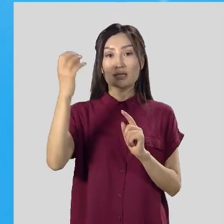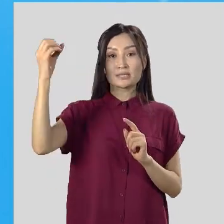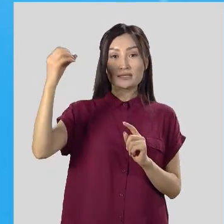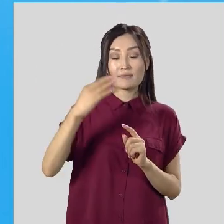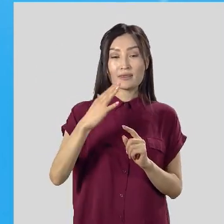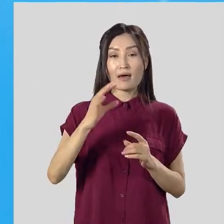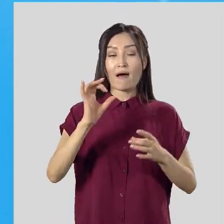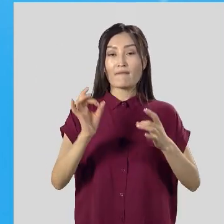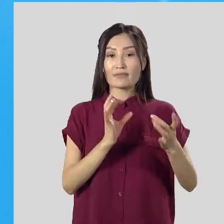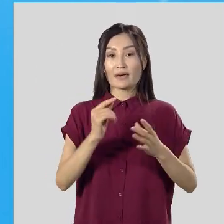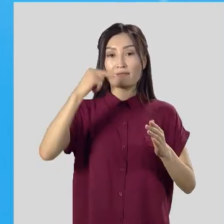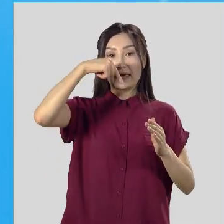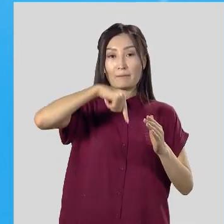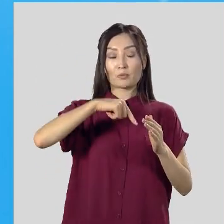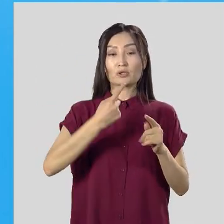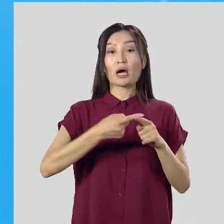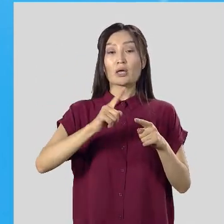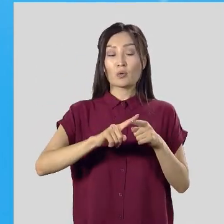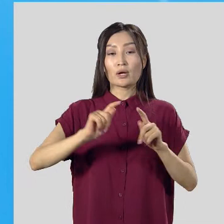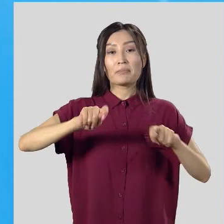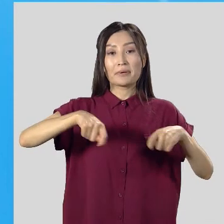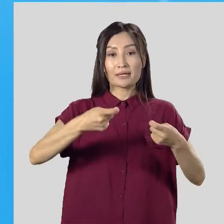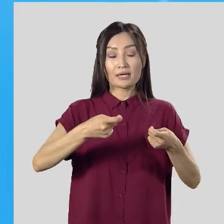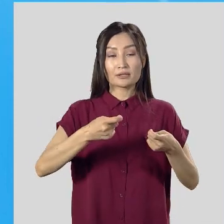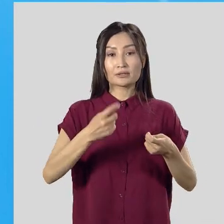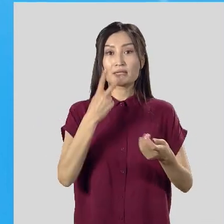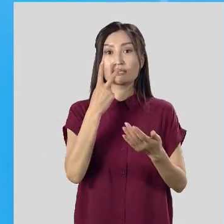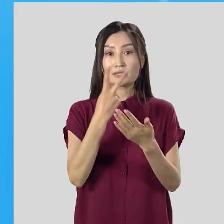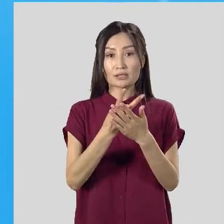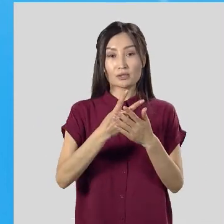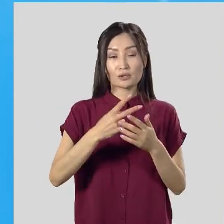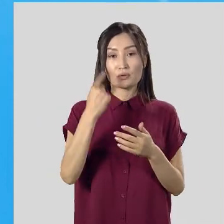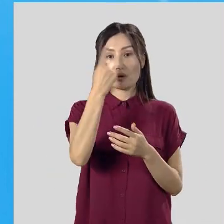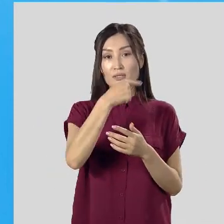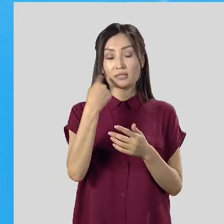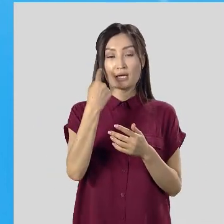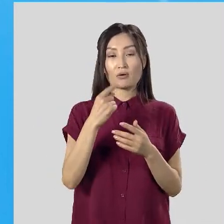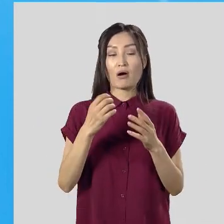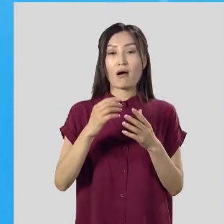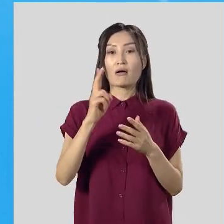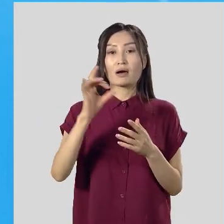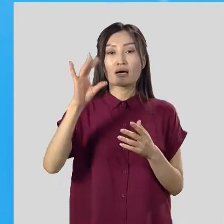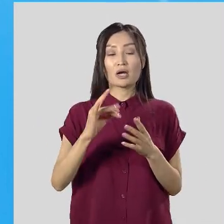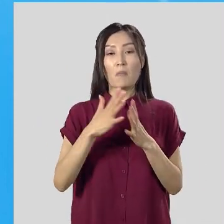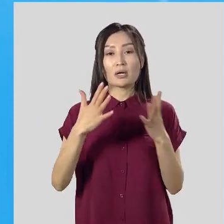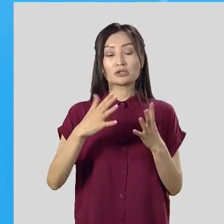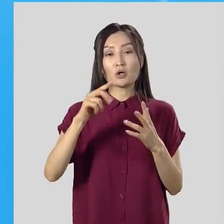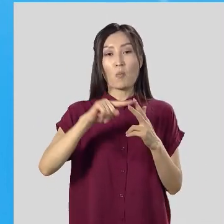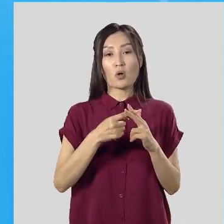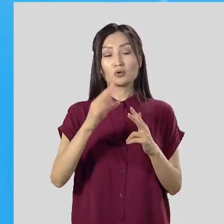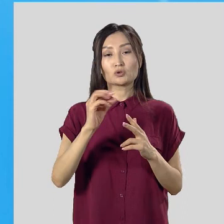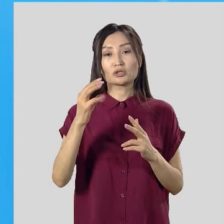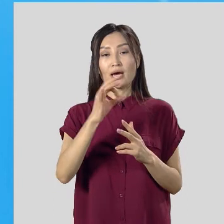в нервные импульсы, которые передаются в зрительную зону коры больших полушарий. Здесь